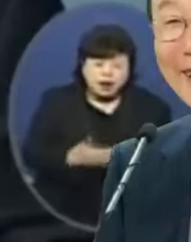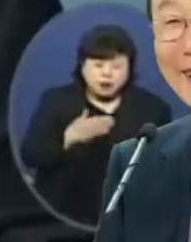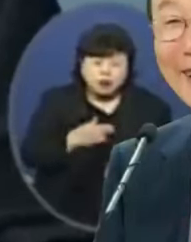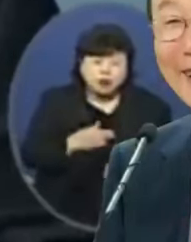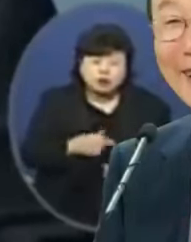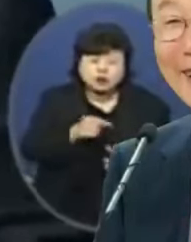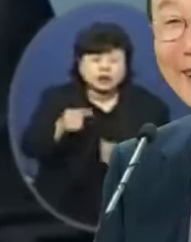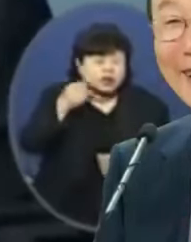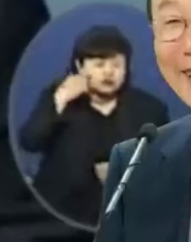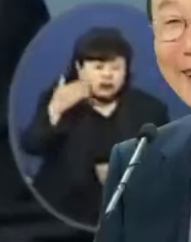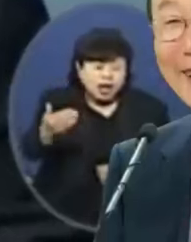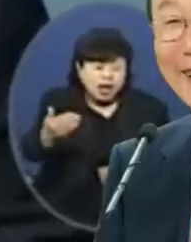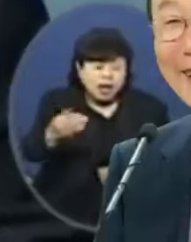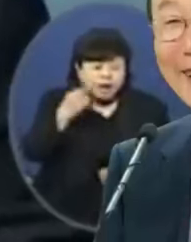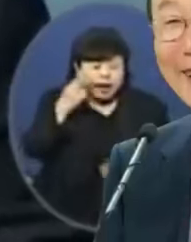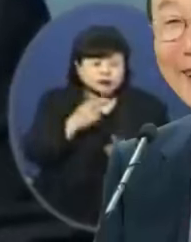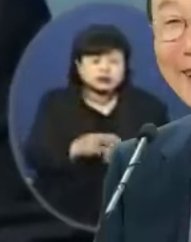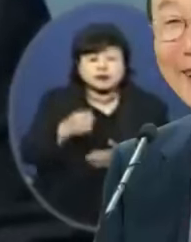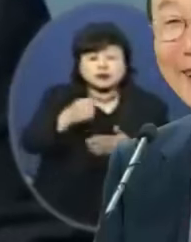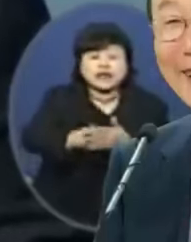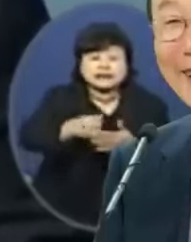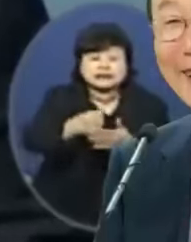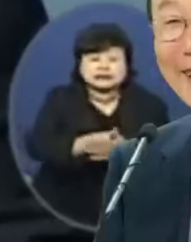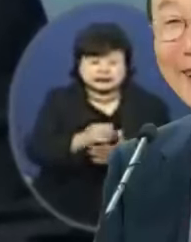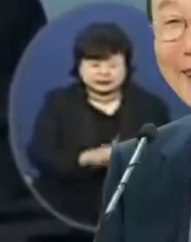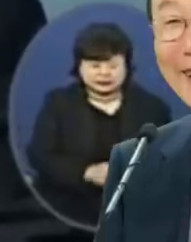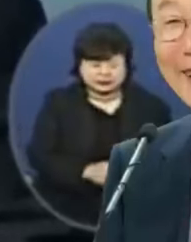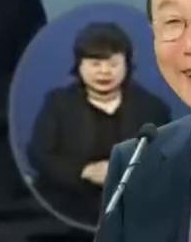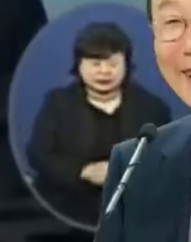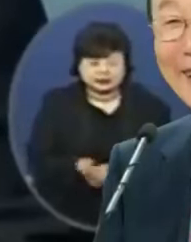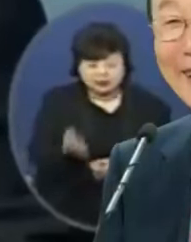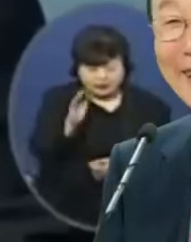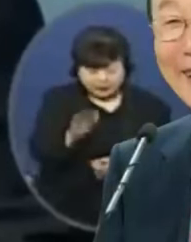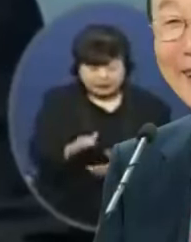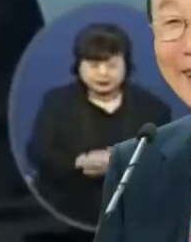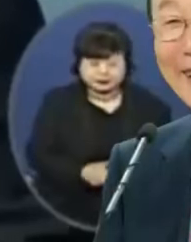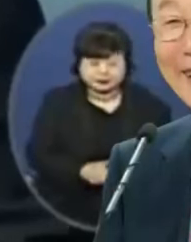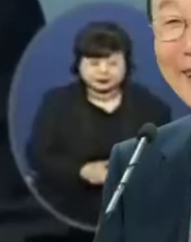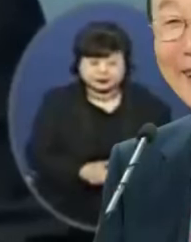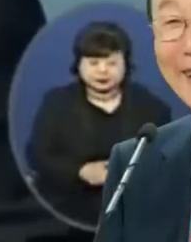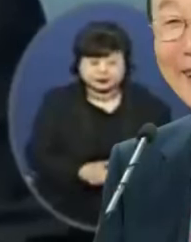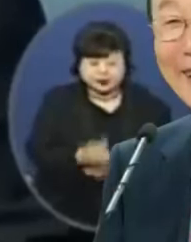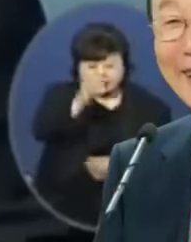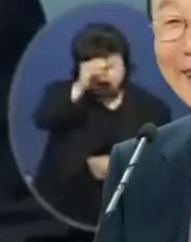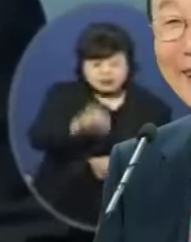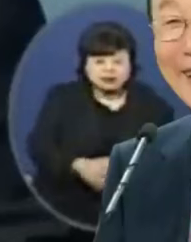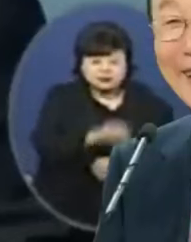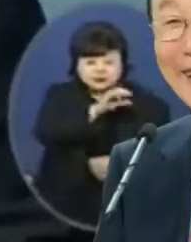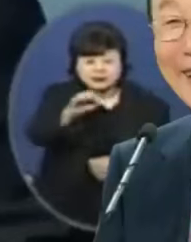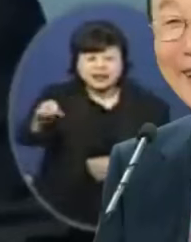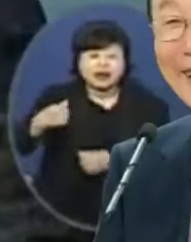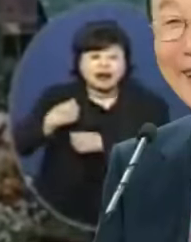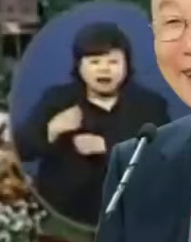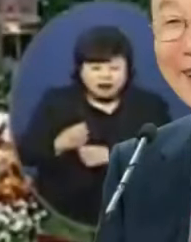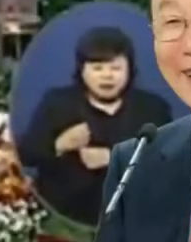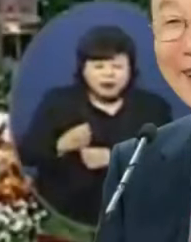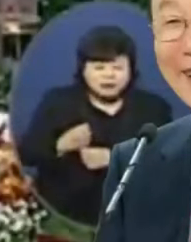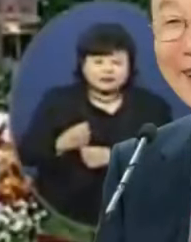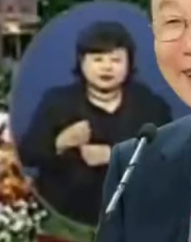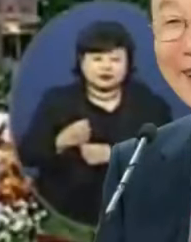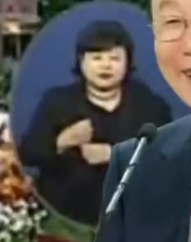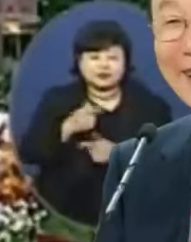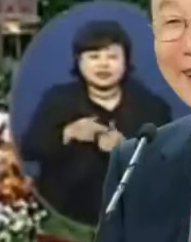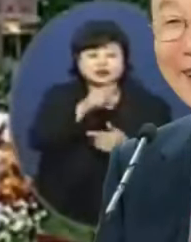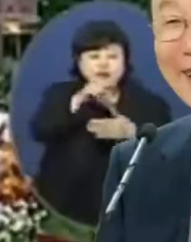너를 건져내라고 바울 선생도 탄식했습니다. 그런데 이 십자가를 걸머지면 에베소 1장 7절처럼 우리는